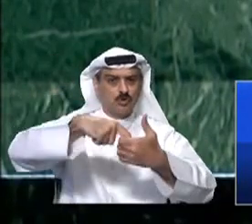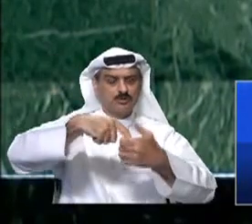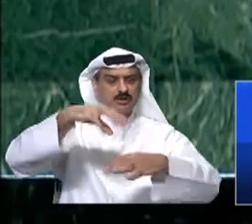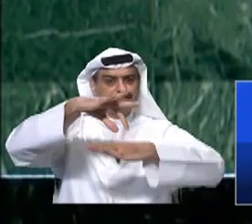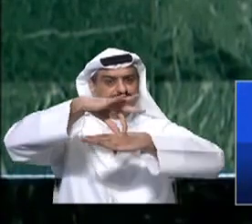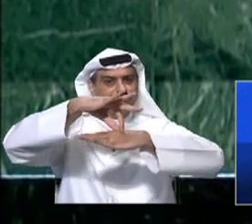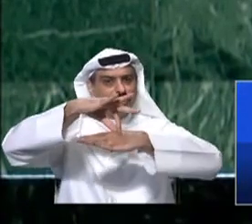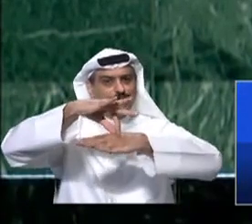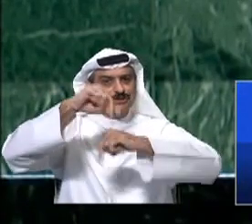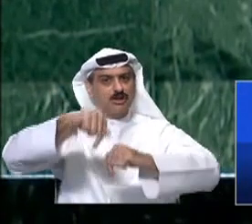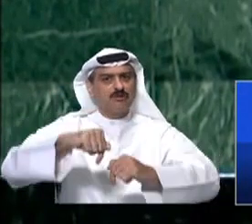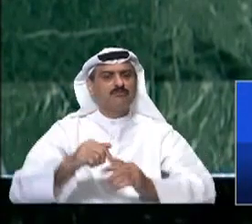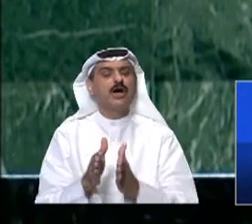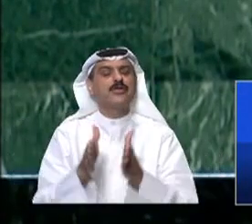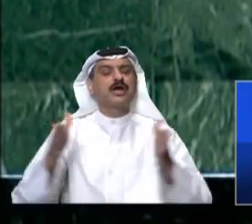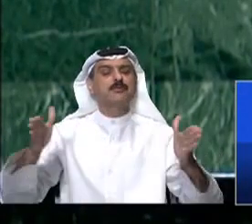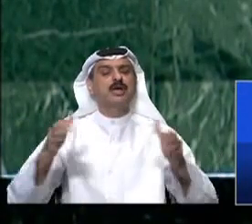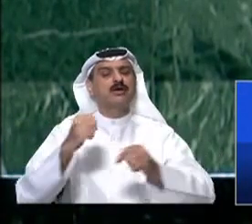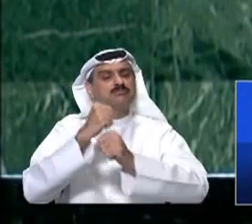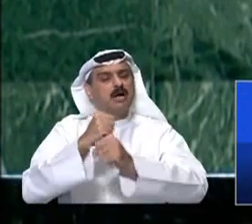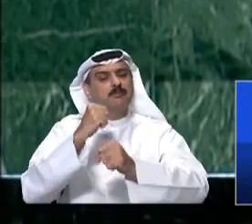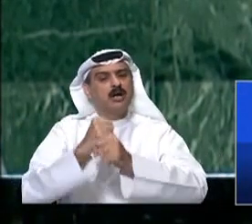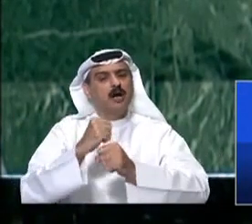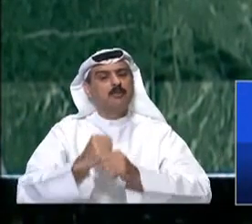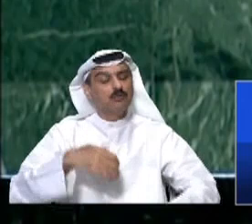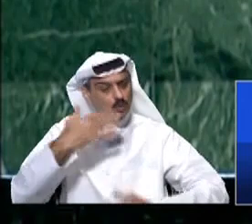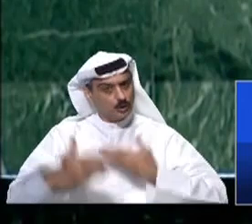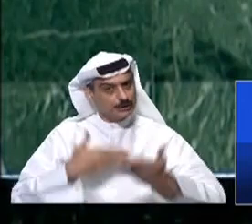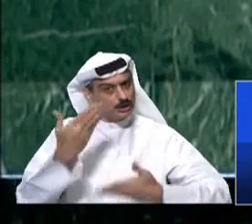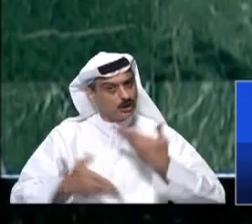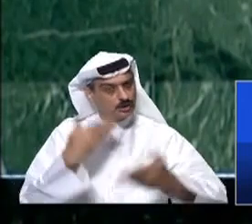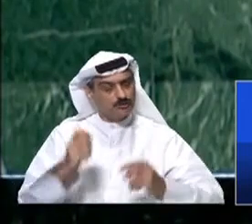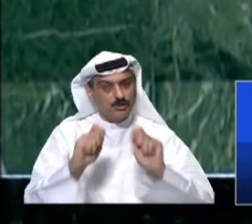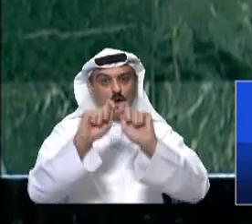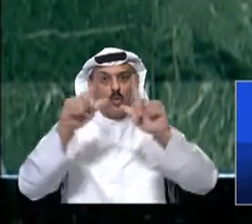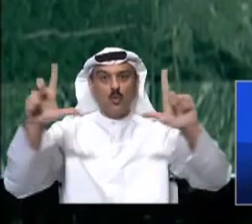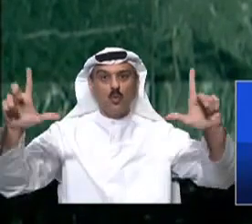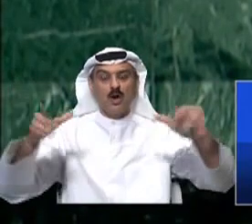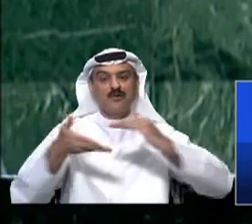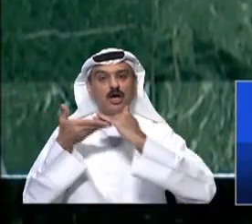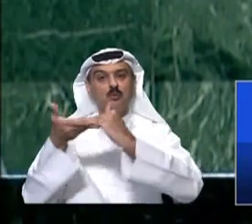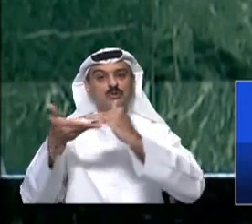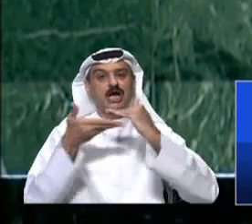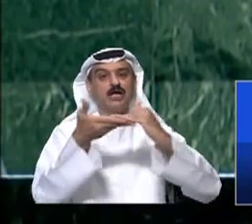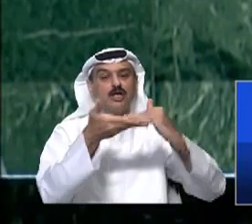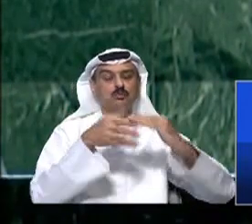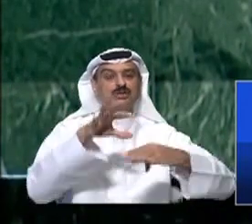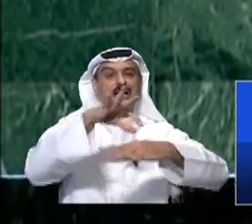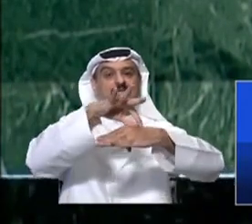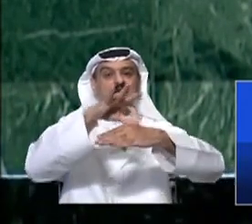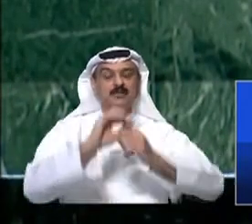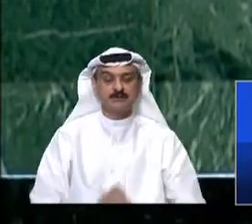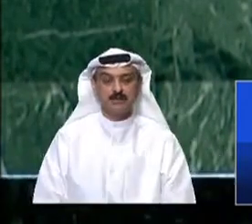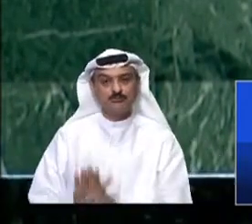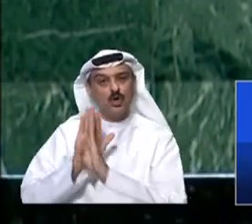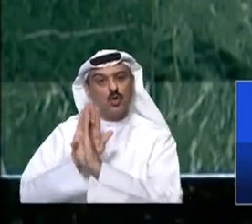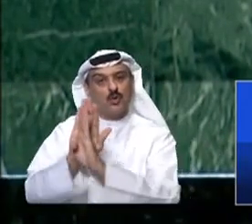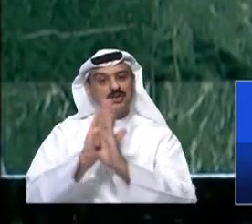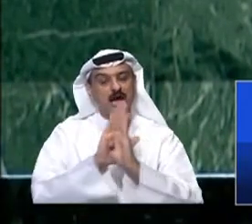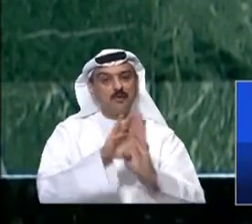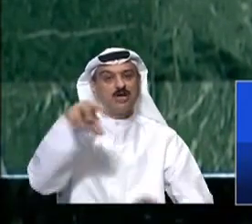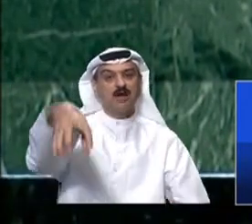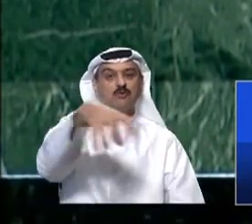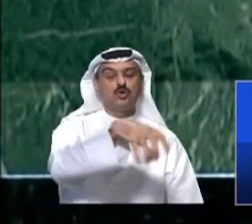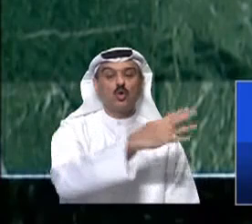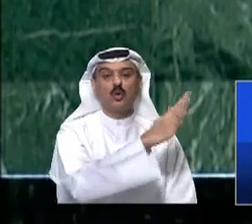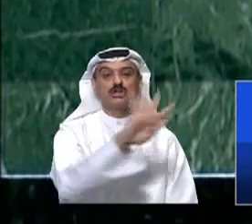البشري بشكل كبير، ونشاطا ملحوظا في تقديمها للمساعدات الإنسانية ودعمها لمختلف الدول